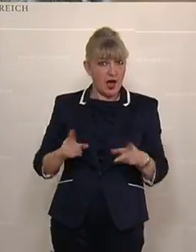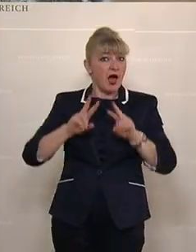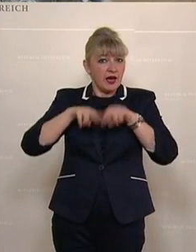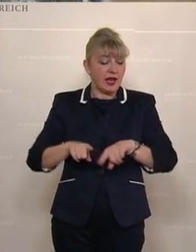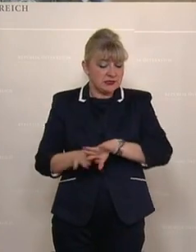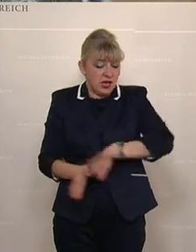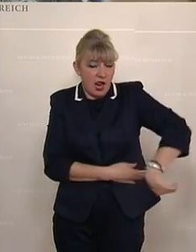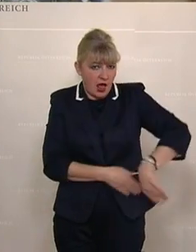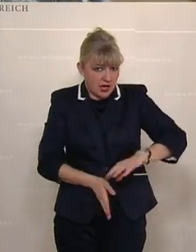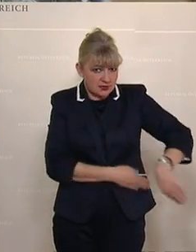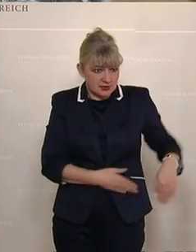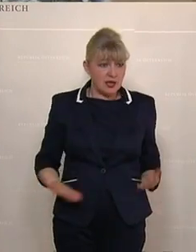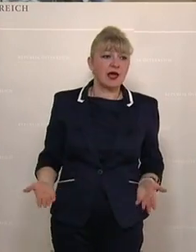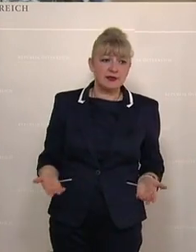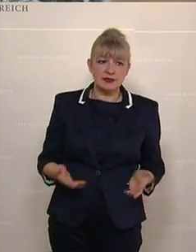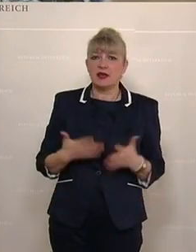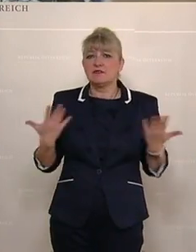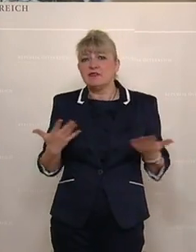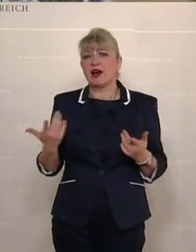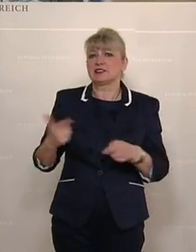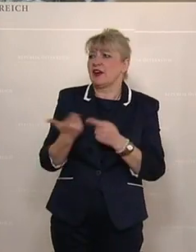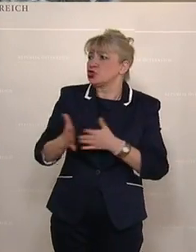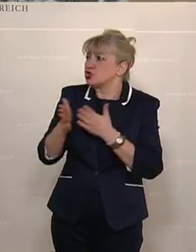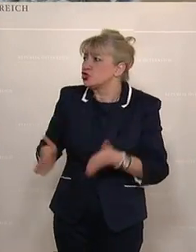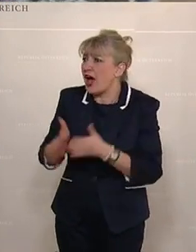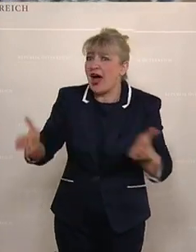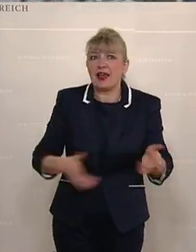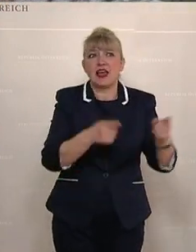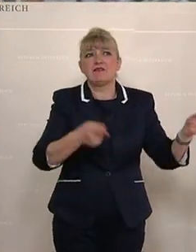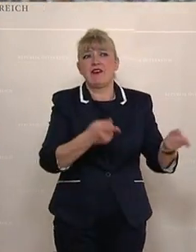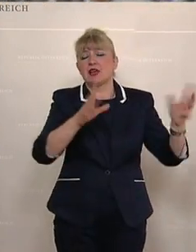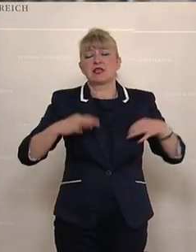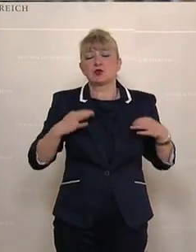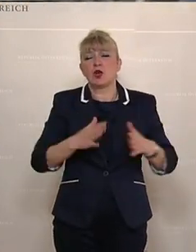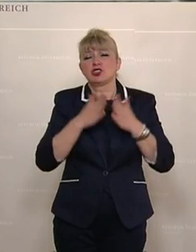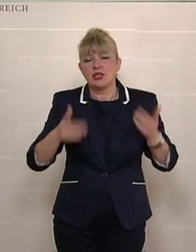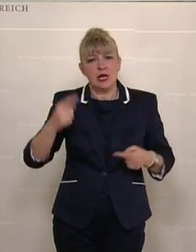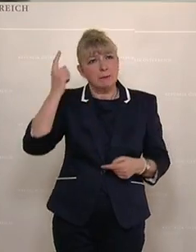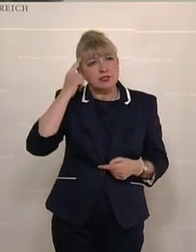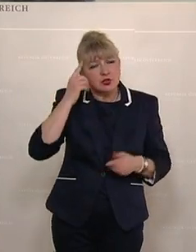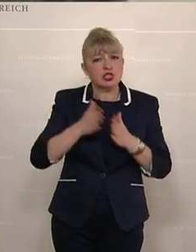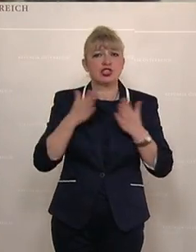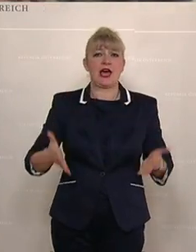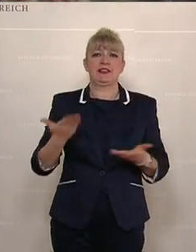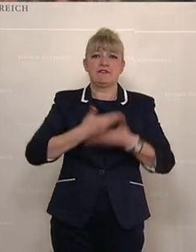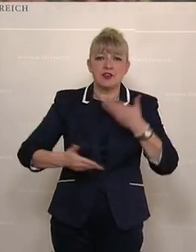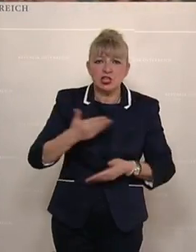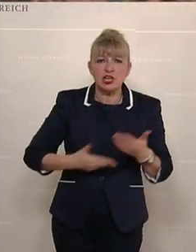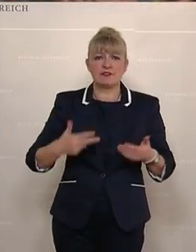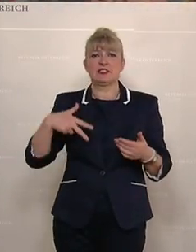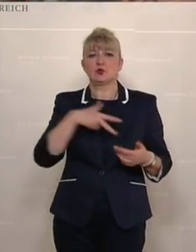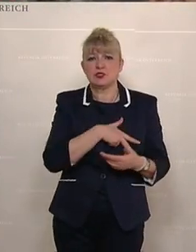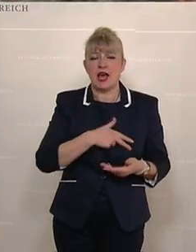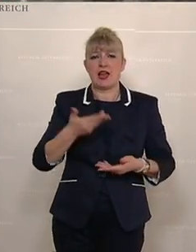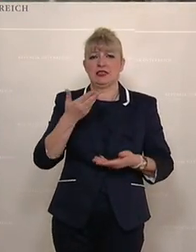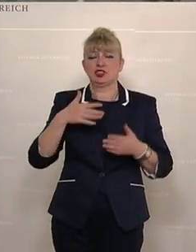andere beiseite lassen, alles andere, was sich an Schäden türmt, an Gesundheitsschäden, an psychischen Schäden, an wirtschaftlichen und sozialen